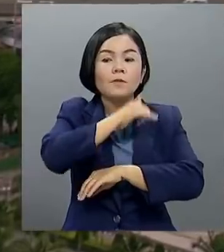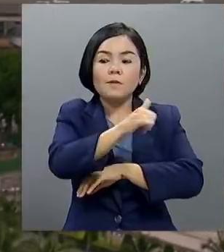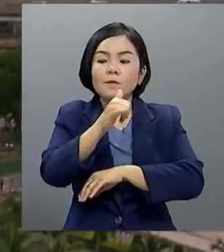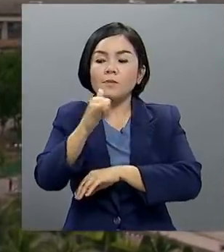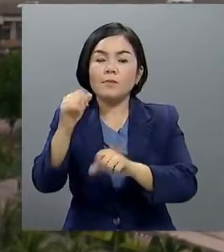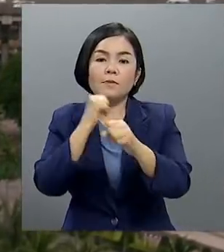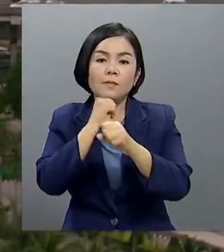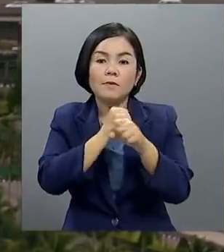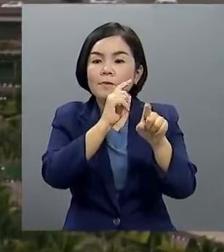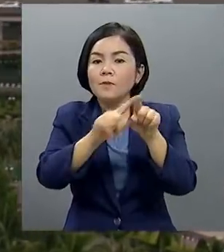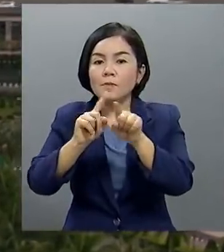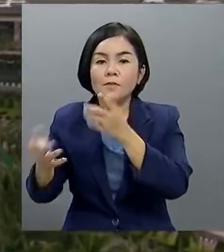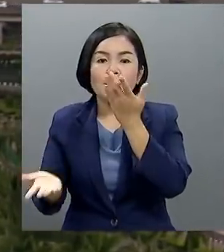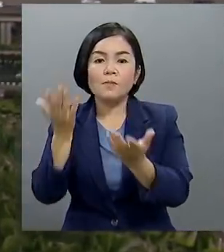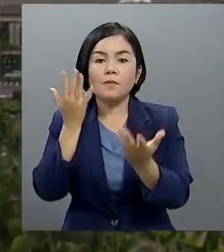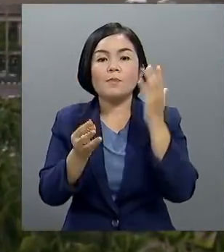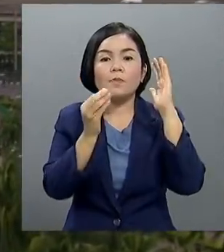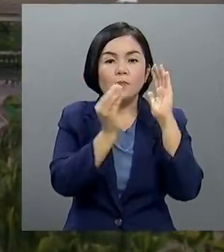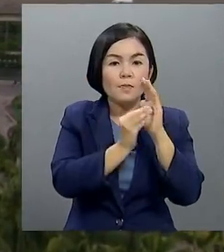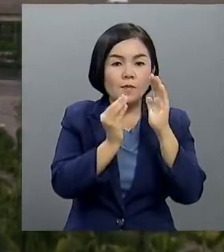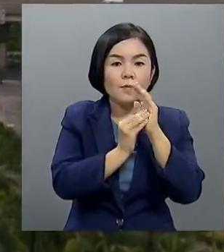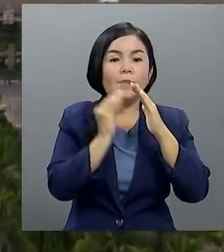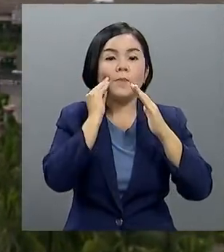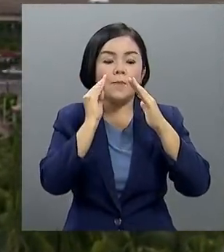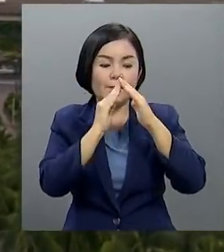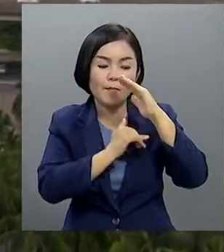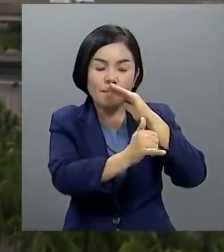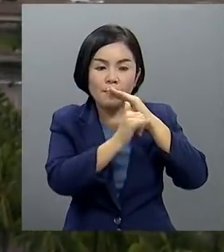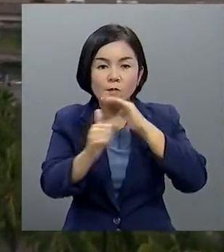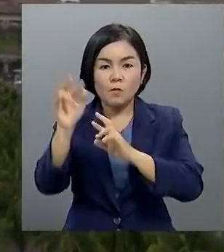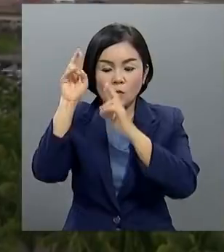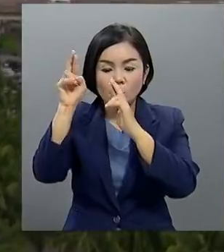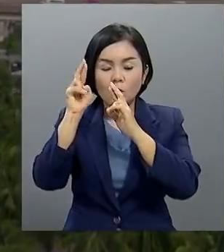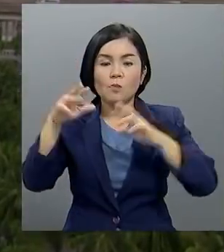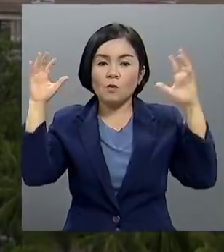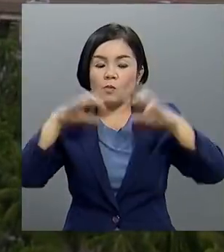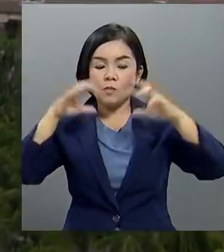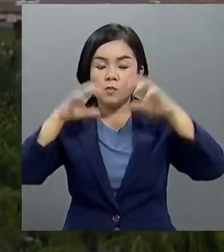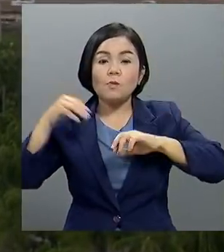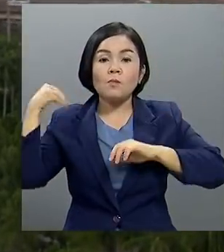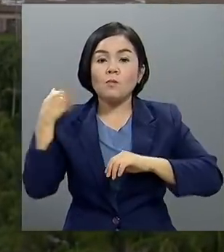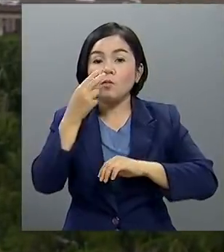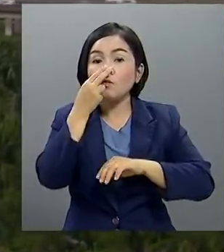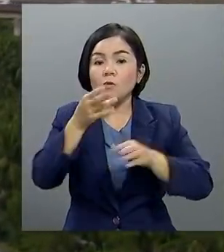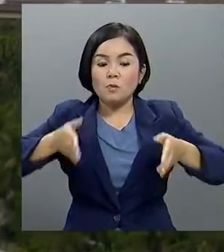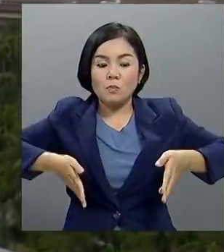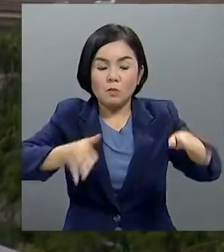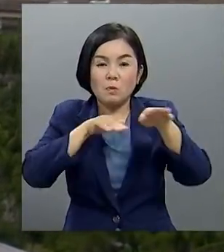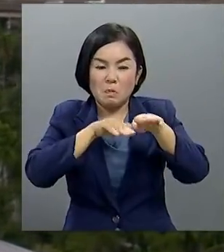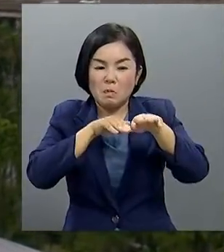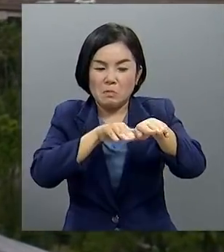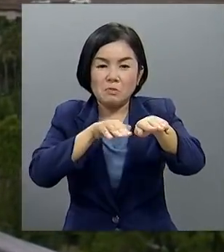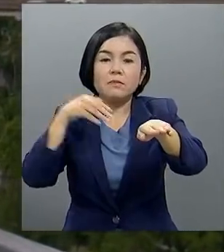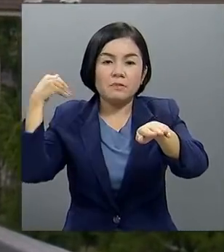หญ่ๆหรือในกรุงเทพมหานครและปริมณฑลก็ต้องระวังหน่อยนะครับ ครับดูสภาพการจราจรบนถนนวันนี้รถค่อนข้างหนาแน่นพอสมควรนะครับก่อนออกจ